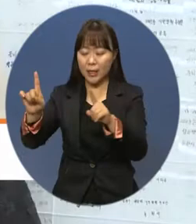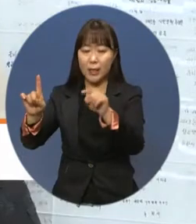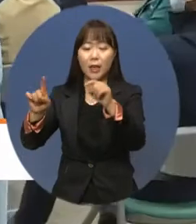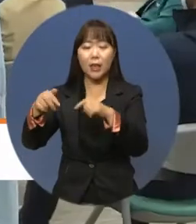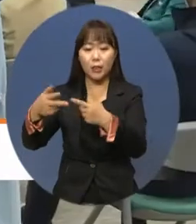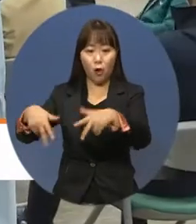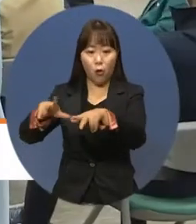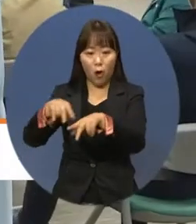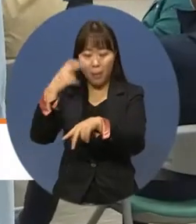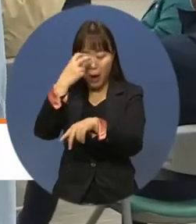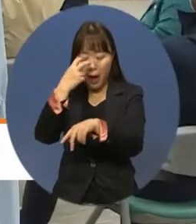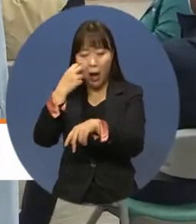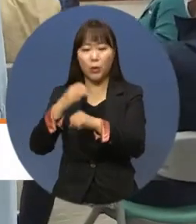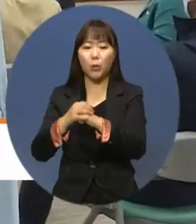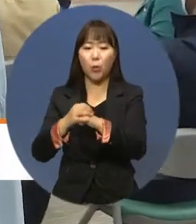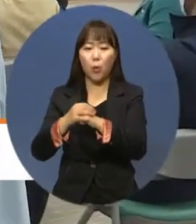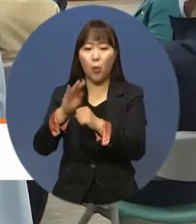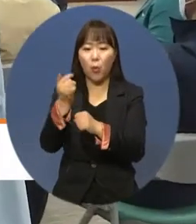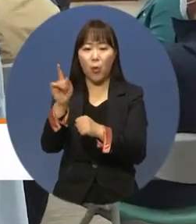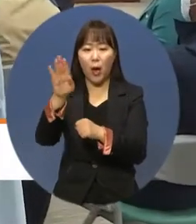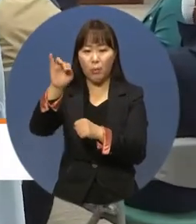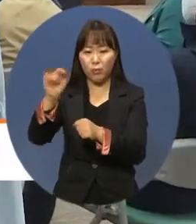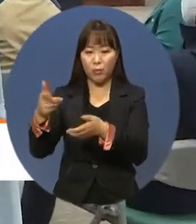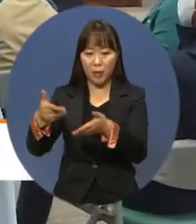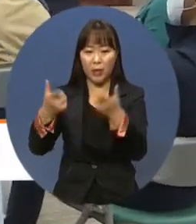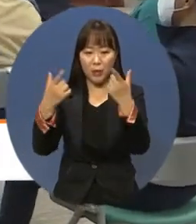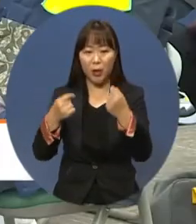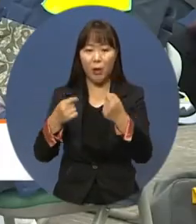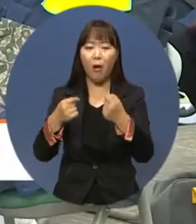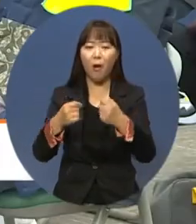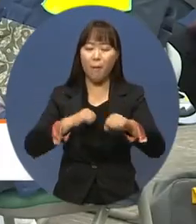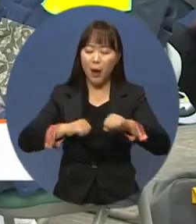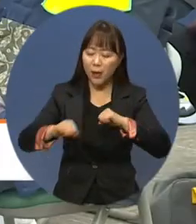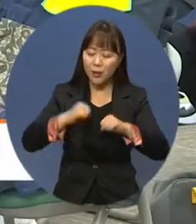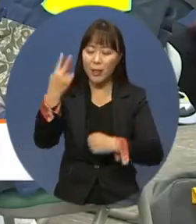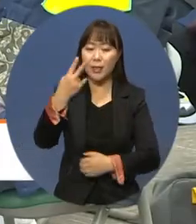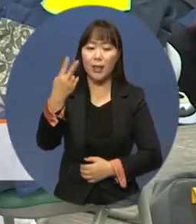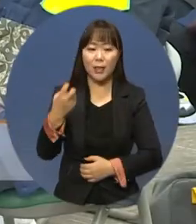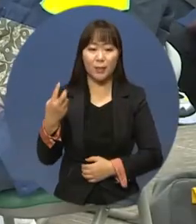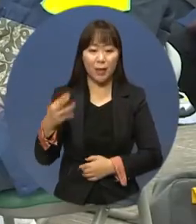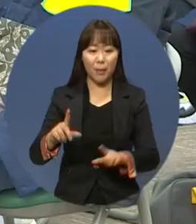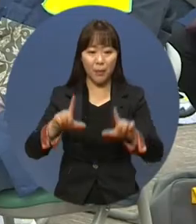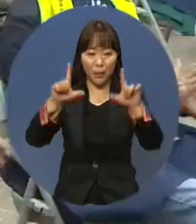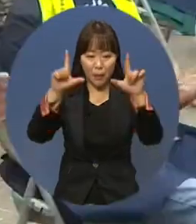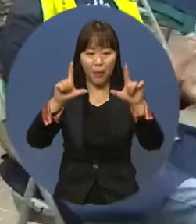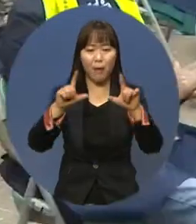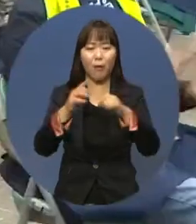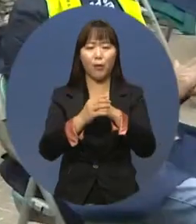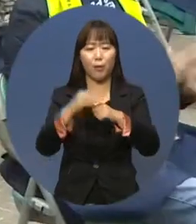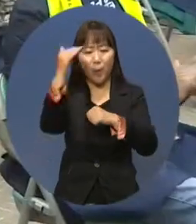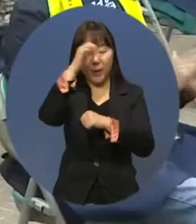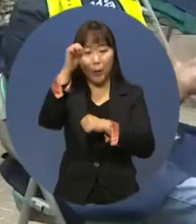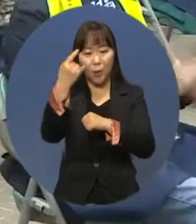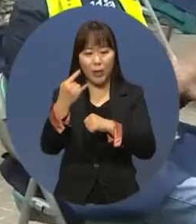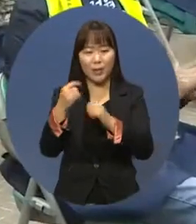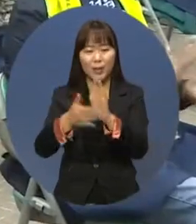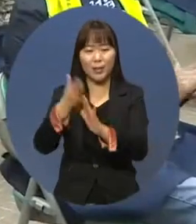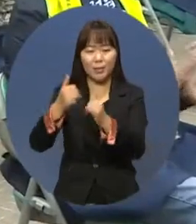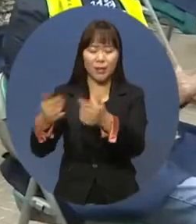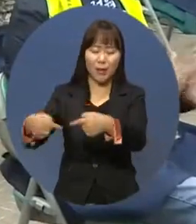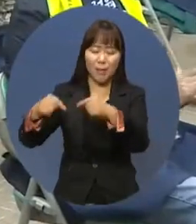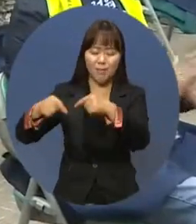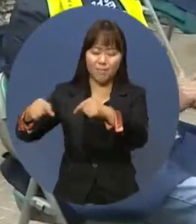가꾸기 와 화분 내놓기 등 시민 운동 전개를 통해 2023 정원 박람회 해 시민의 참여를 유도 하게